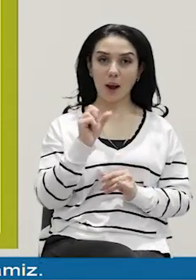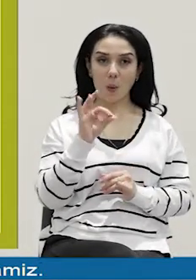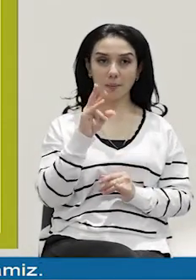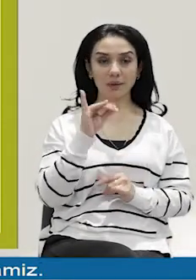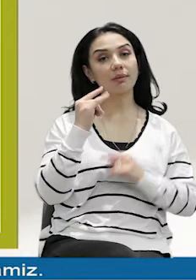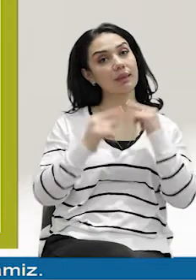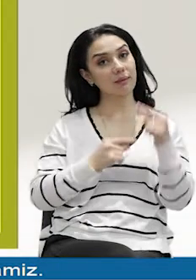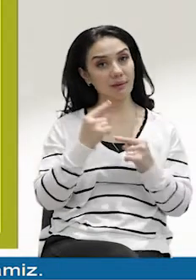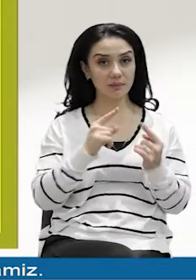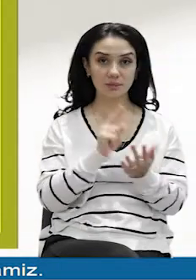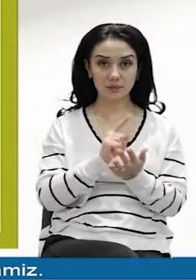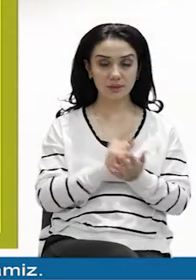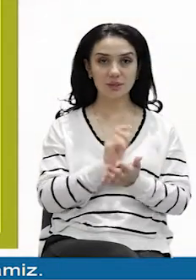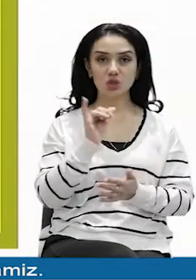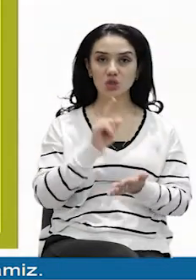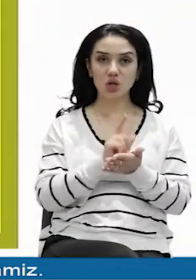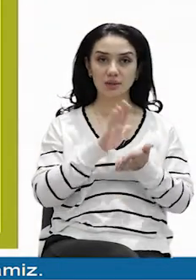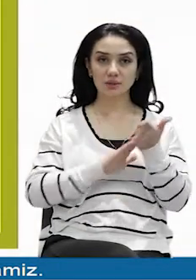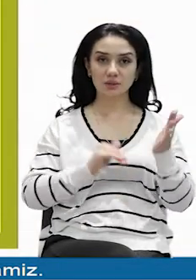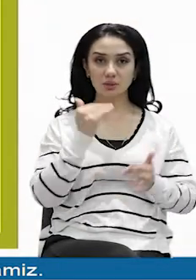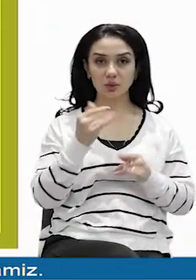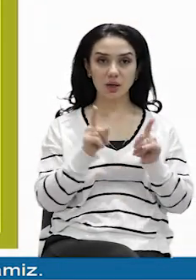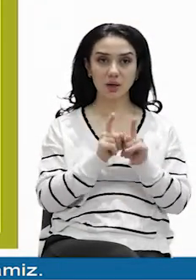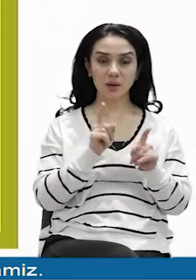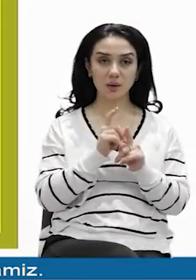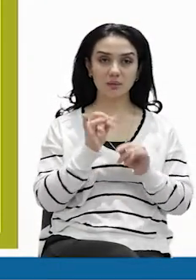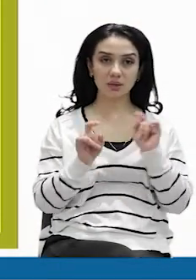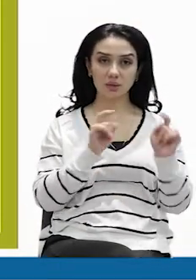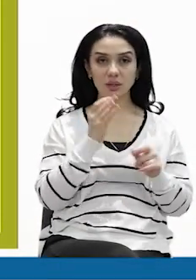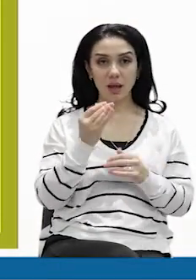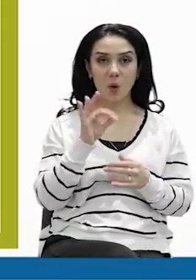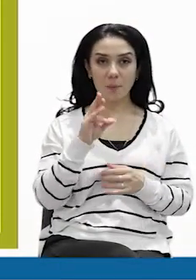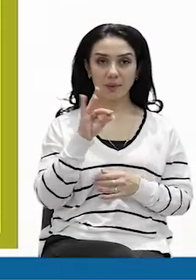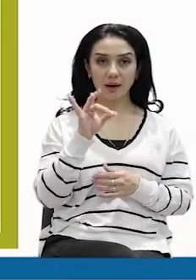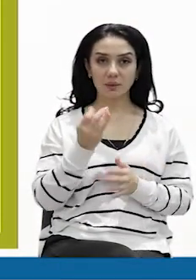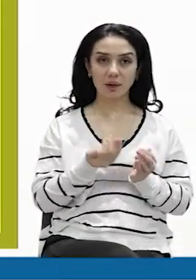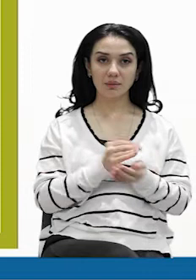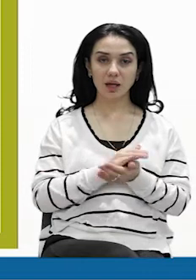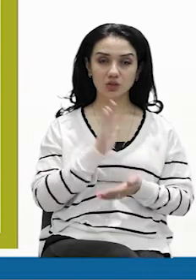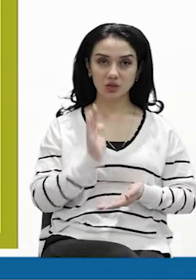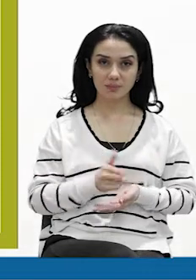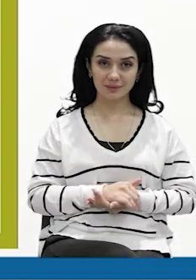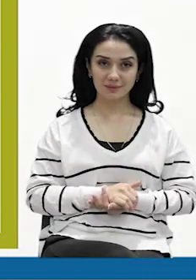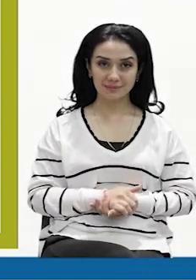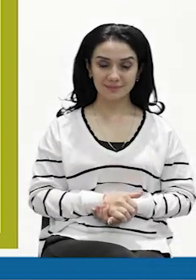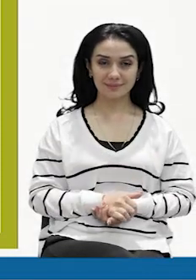keyingi darsimizga shartsiz o'tish operatori bilan tanishamiz. Xo'sh.